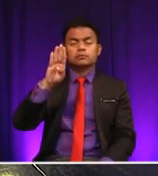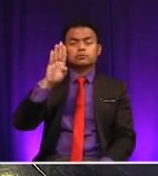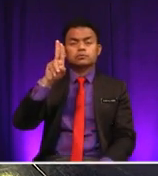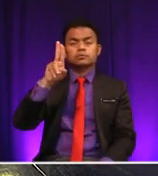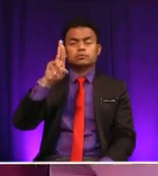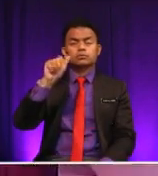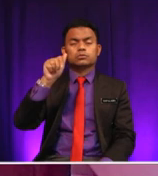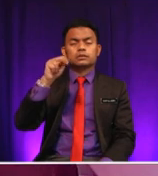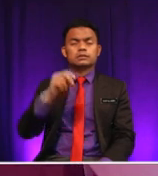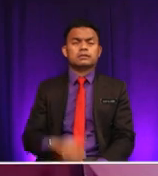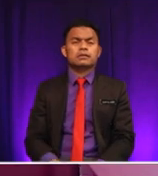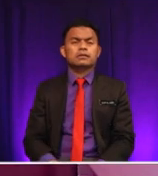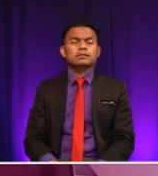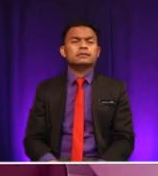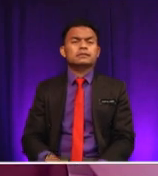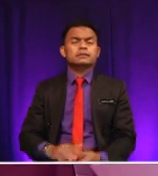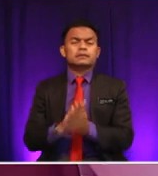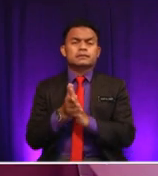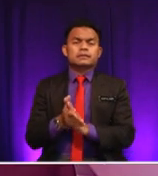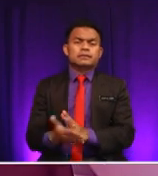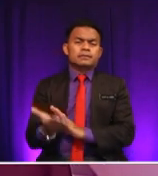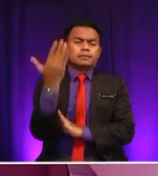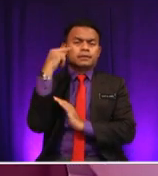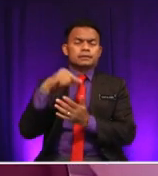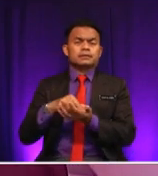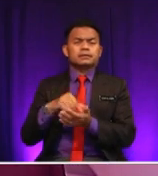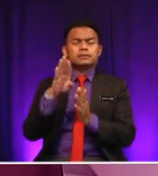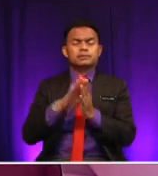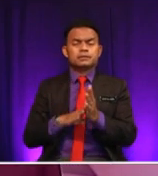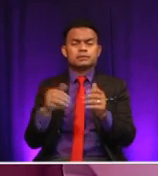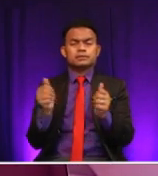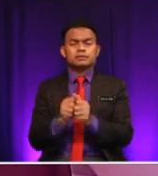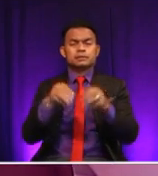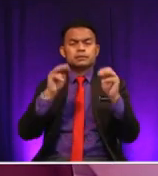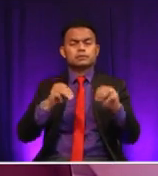Oke jadi pada pagi ini perkusi yang Cik gusion bersama